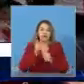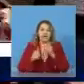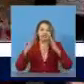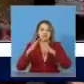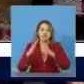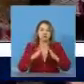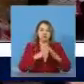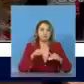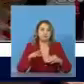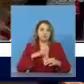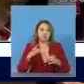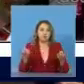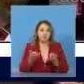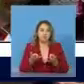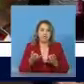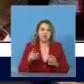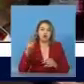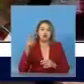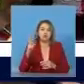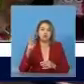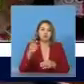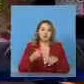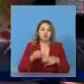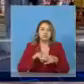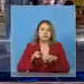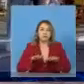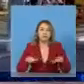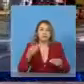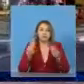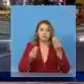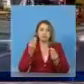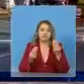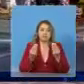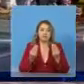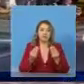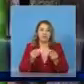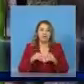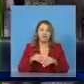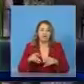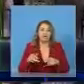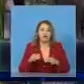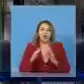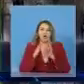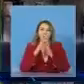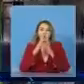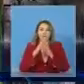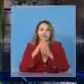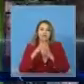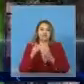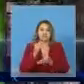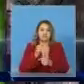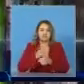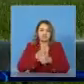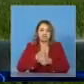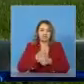керек. Биыл мына 100 осындай балдарға ойнайтын және стрит воркаут 100 аулаға жасаймыз. 10